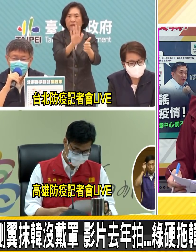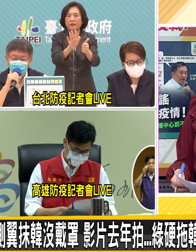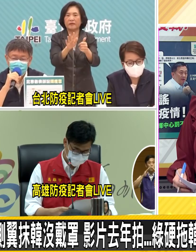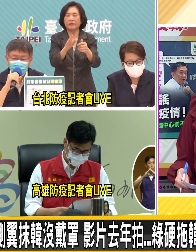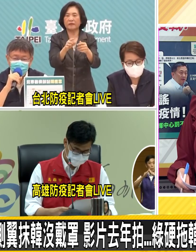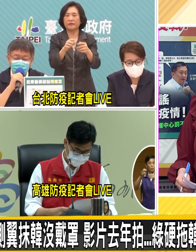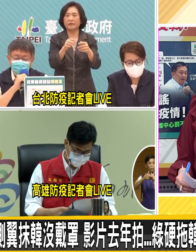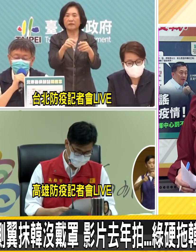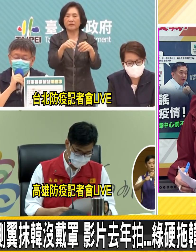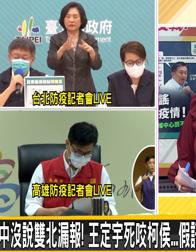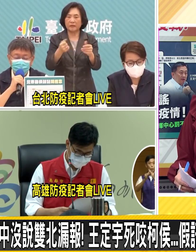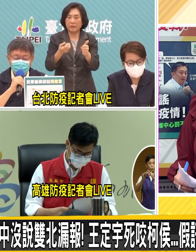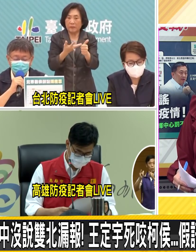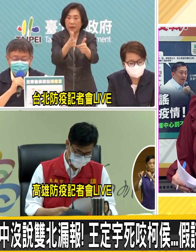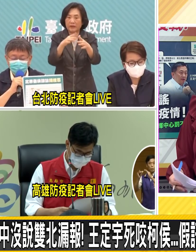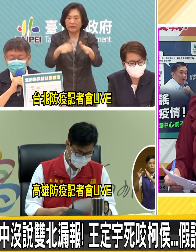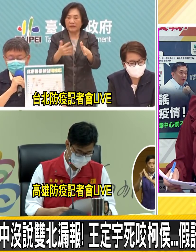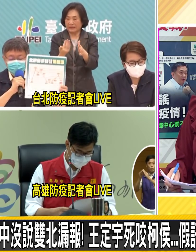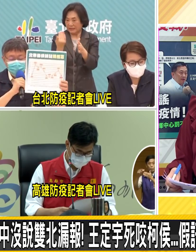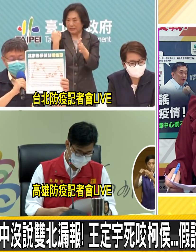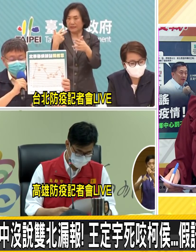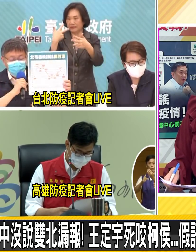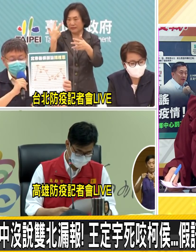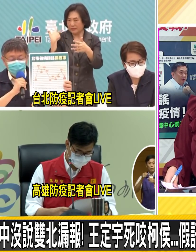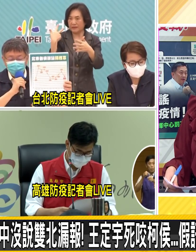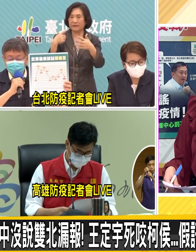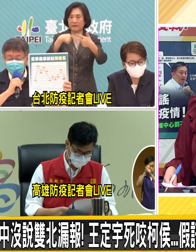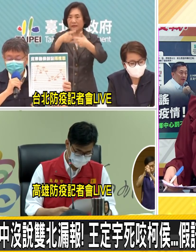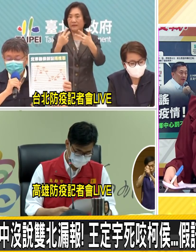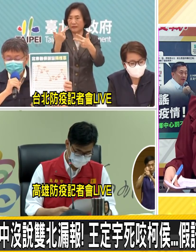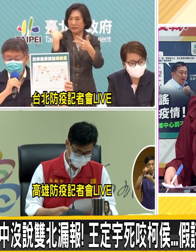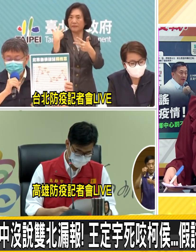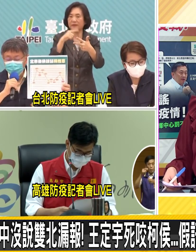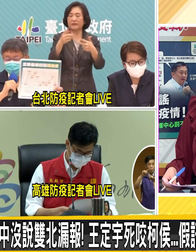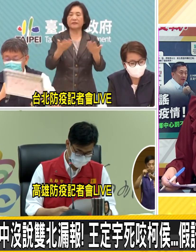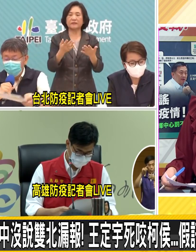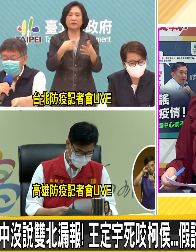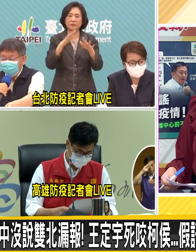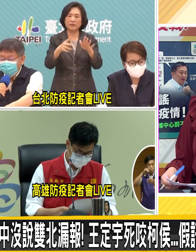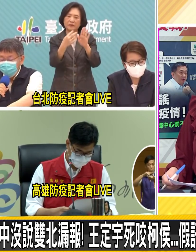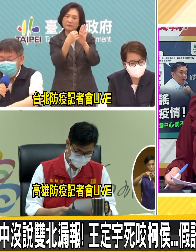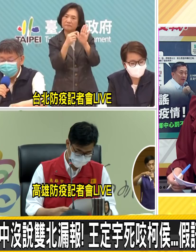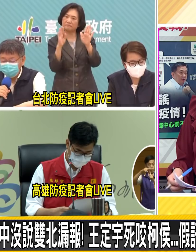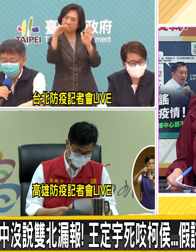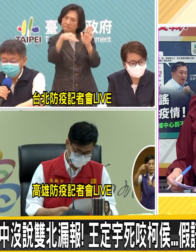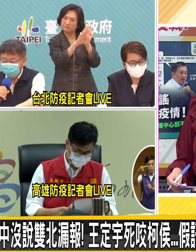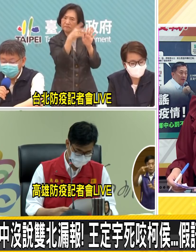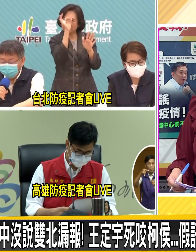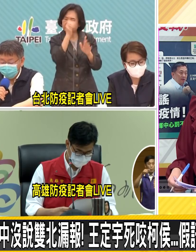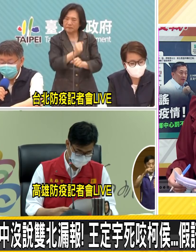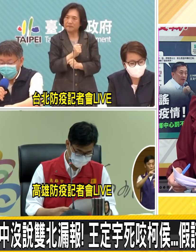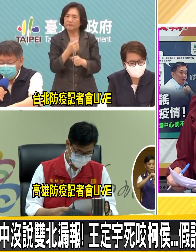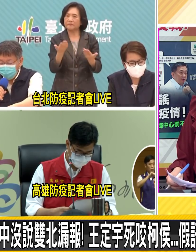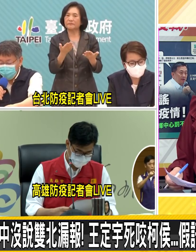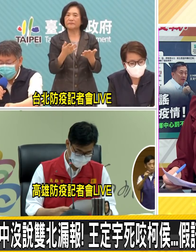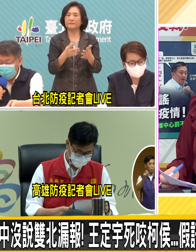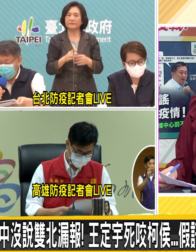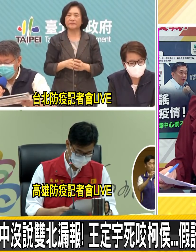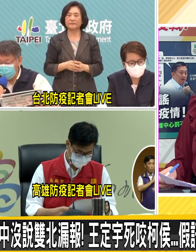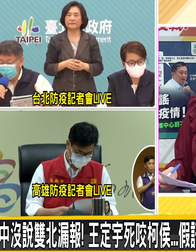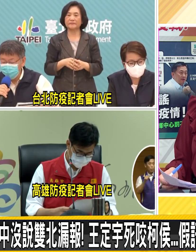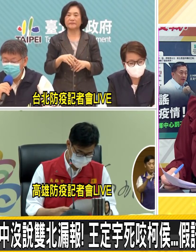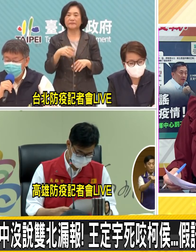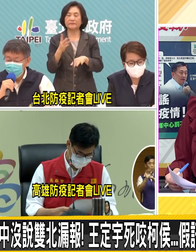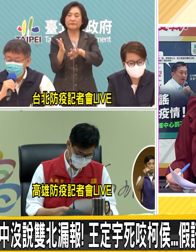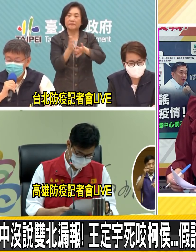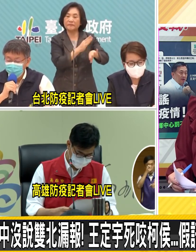到底这个校正回归是不是因为双北盖牌？结果你知道当下那个就是副指挥官，他竟然还告诉他。他完全